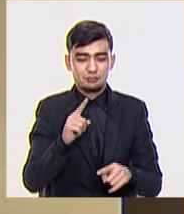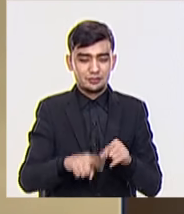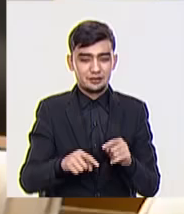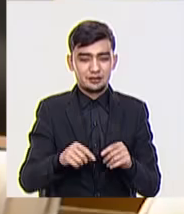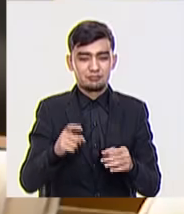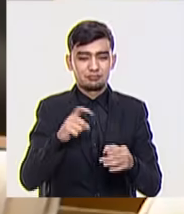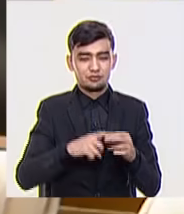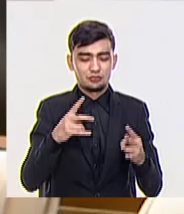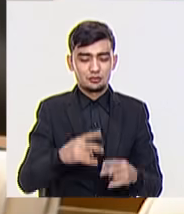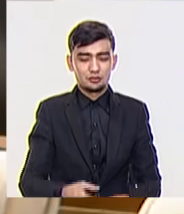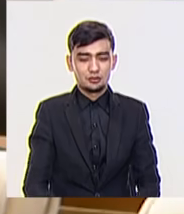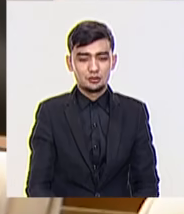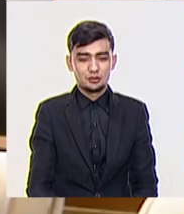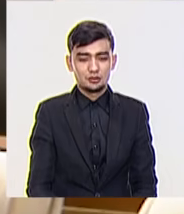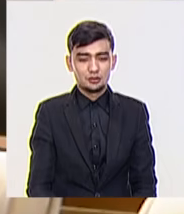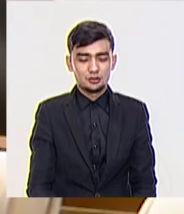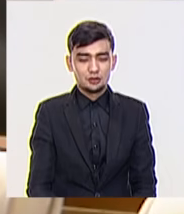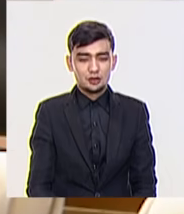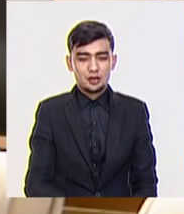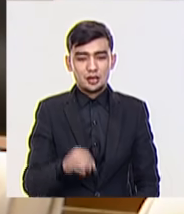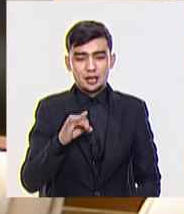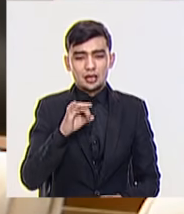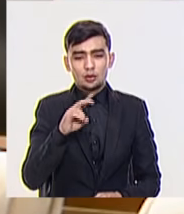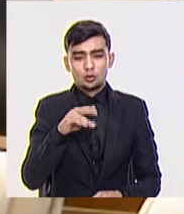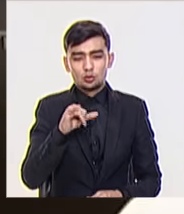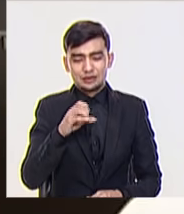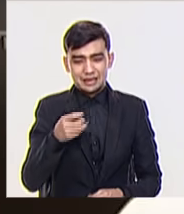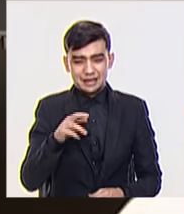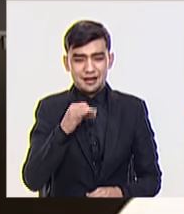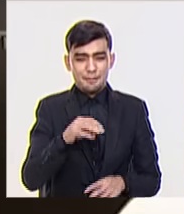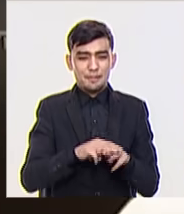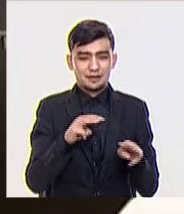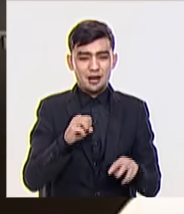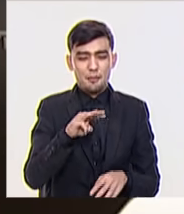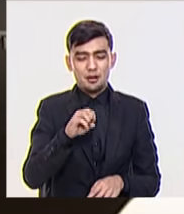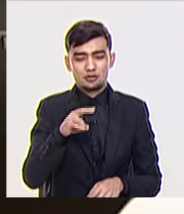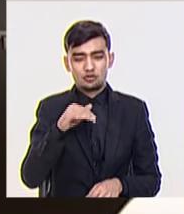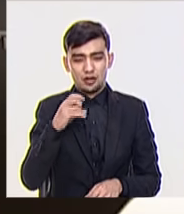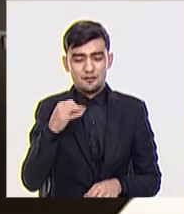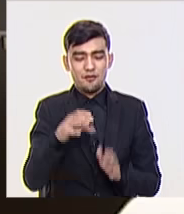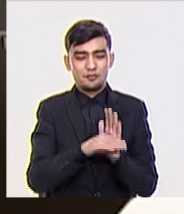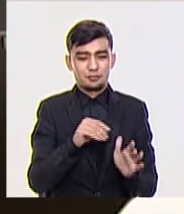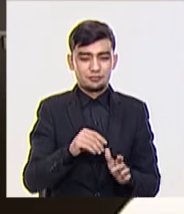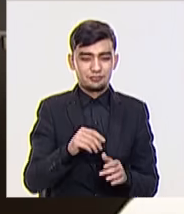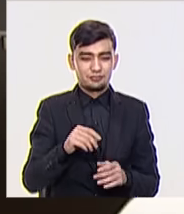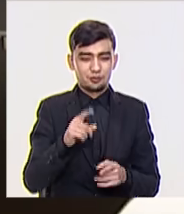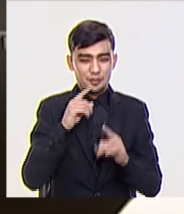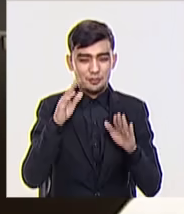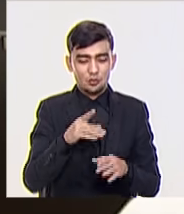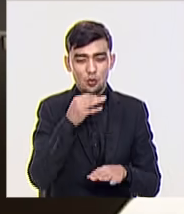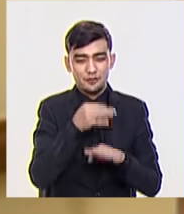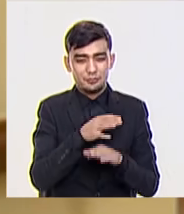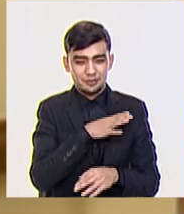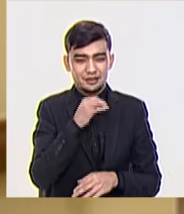сұраймын. Ал индустрия және инфрақұрылымдық даму министрлігі Аманжан Жамаловтың депутаттық сауалына қатысты жауап